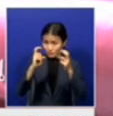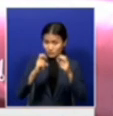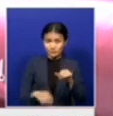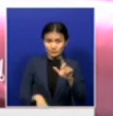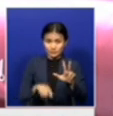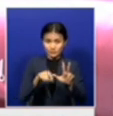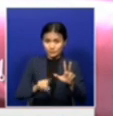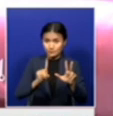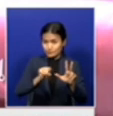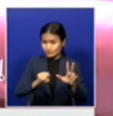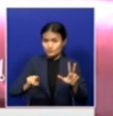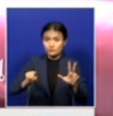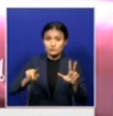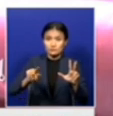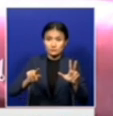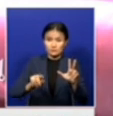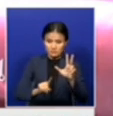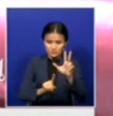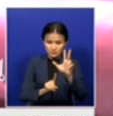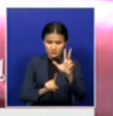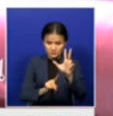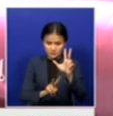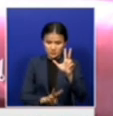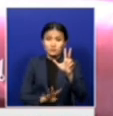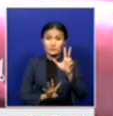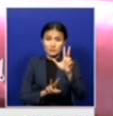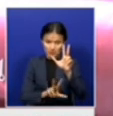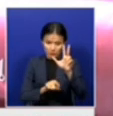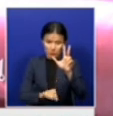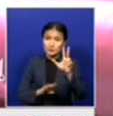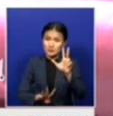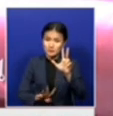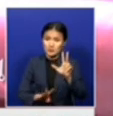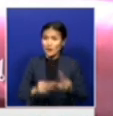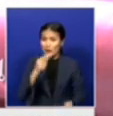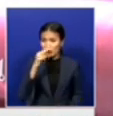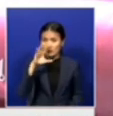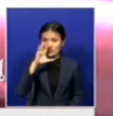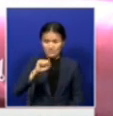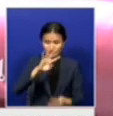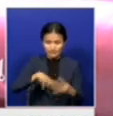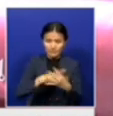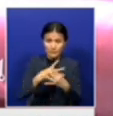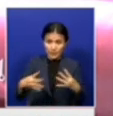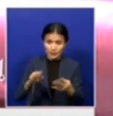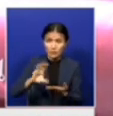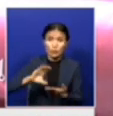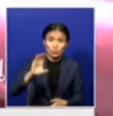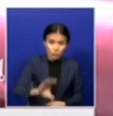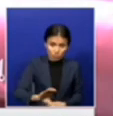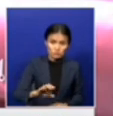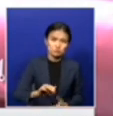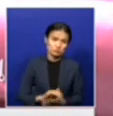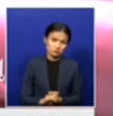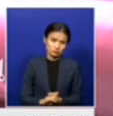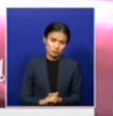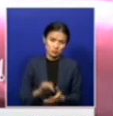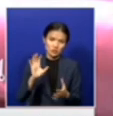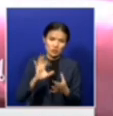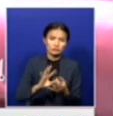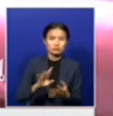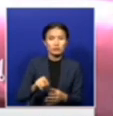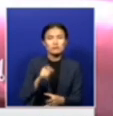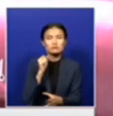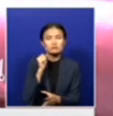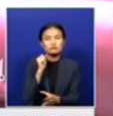ข้อ 3.4 ผมเห็นอะไรครับผมเห็นแผนงานการลงทุนที่เกี่ยวกับการผลิตทั้งสิ้นเลยครับเพราะฉะนั้นผม